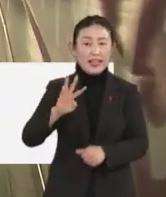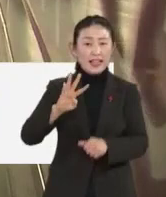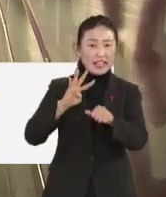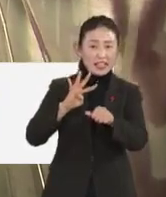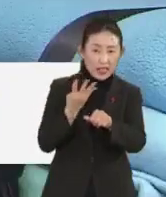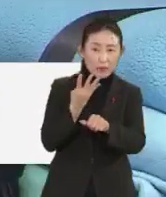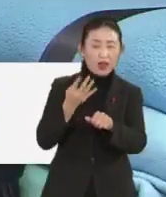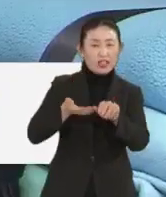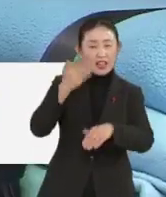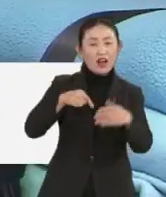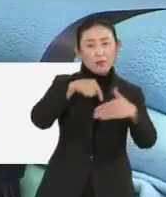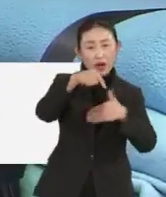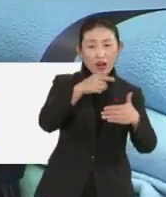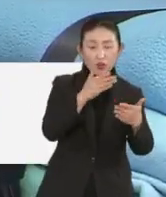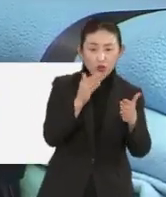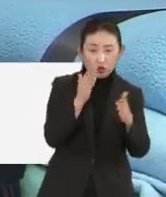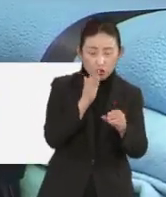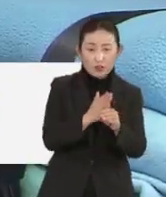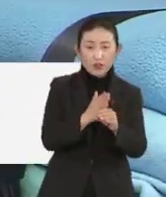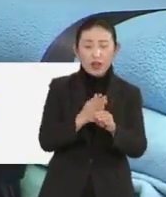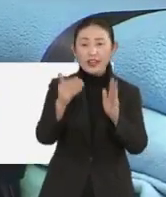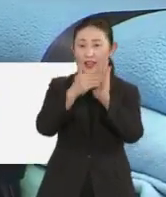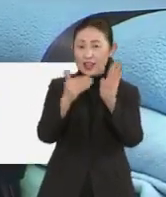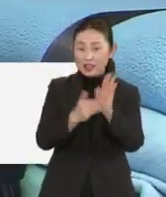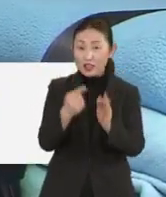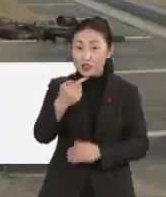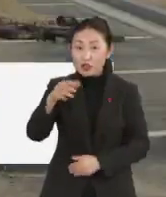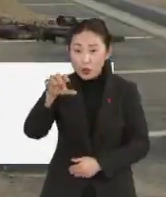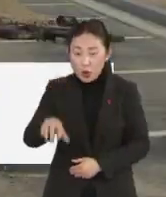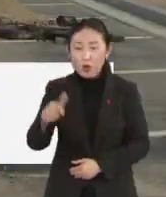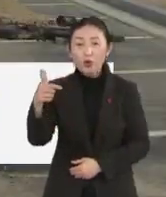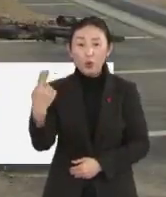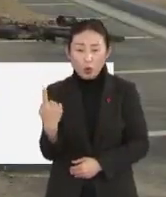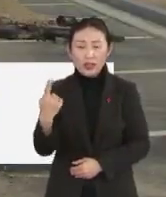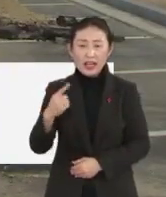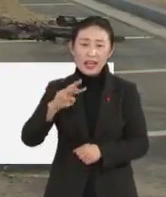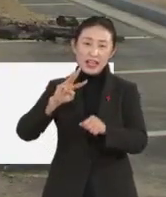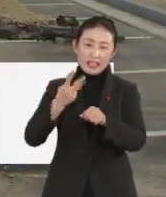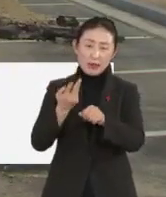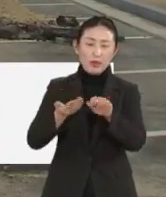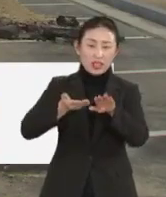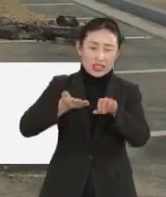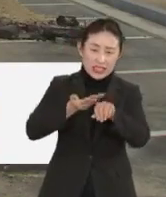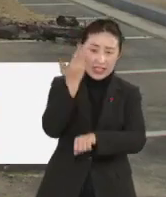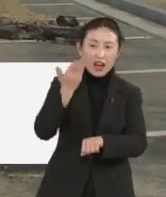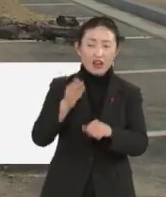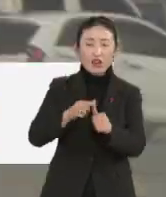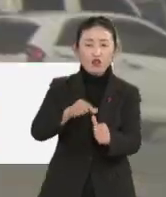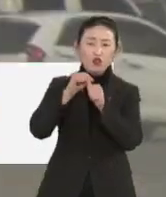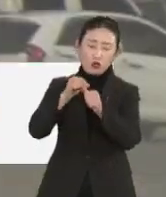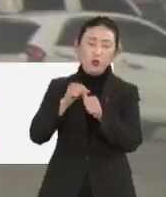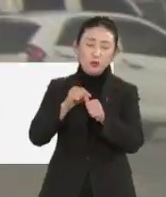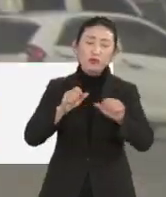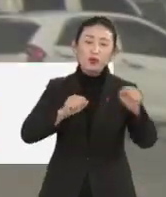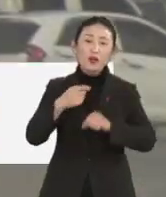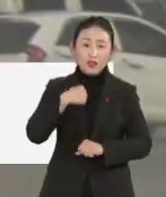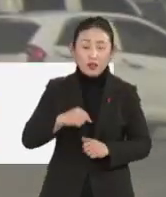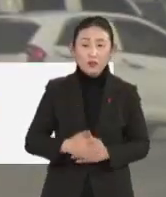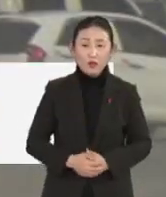40018건 출동 당진소방서 노윤석 소방교는 300 9시간 구조활동으로 수상자로 선정됐습니다